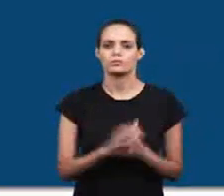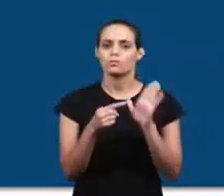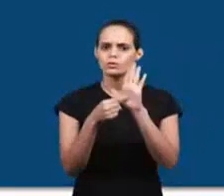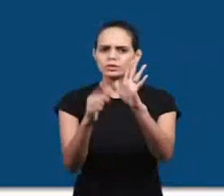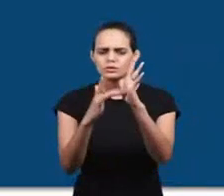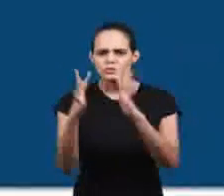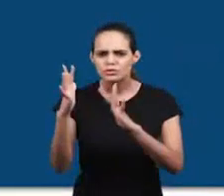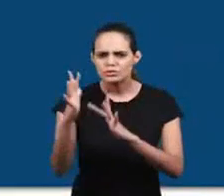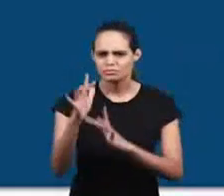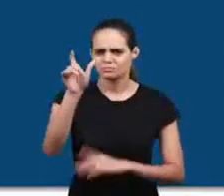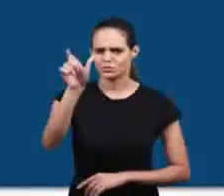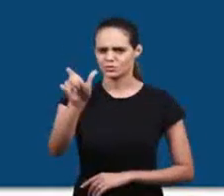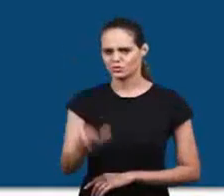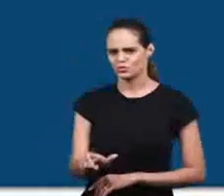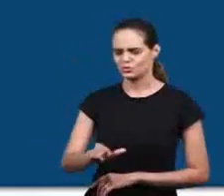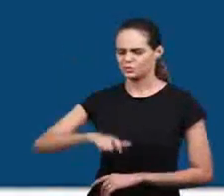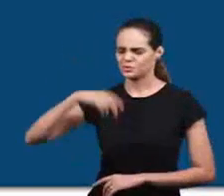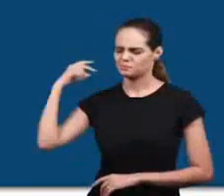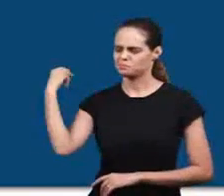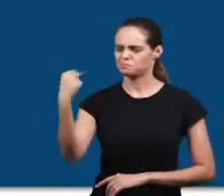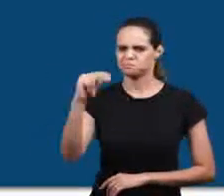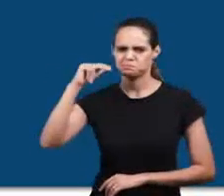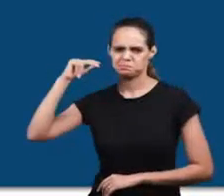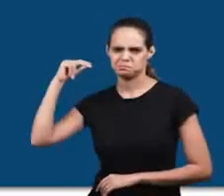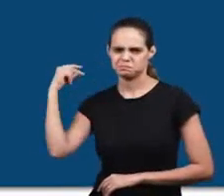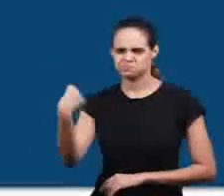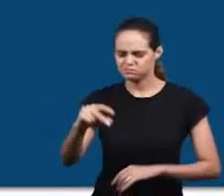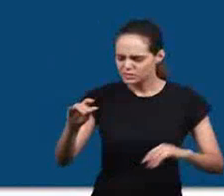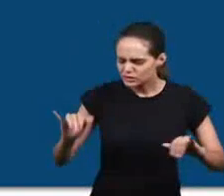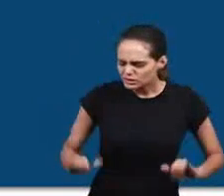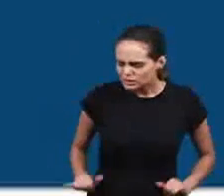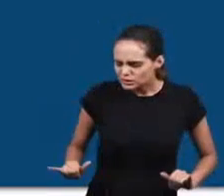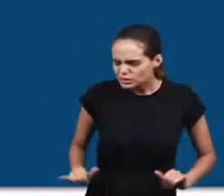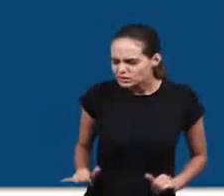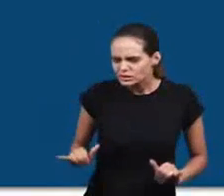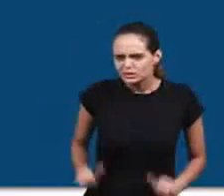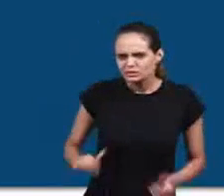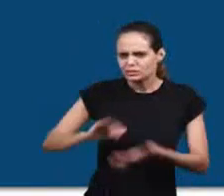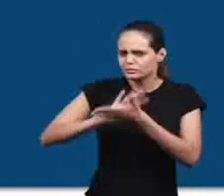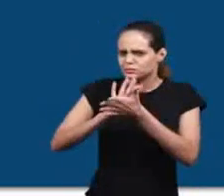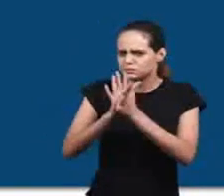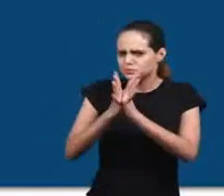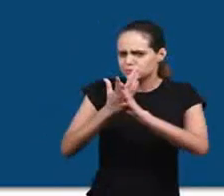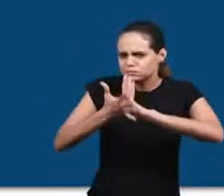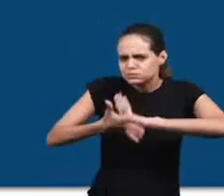ein außergewöhnliches Wort ist. Eine Prophetie, und in der Bibel sehen wir auch ihre Erfüllung.